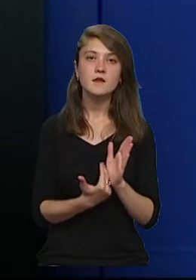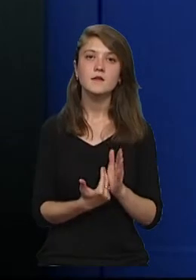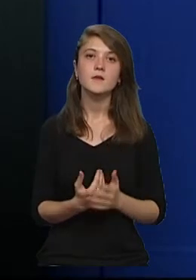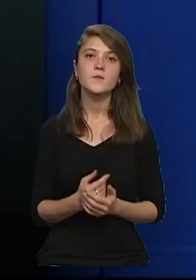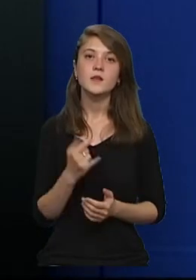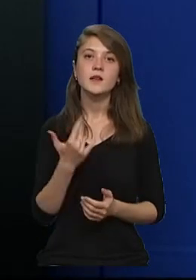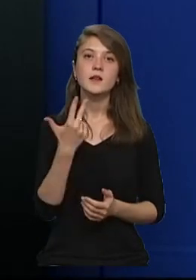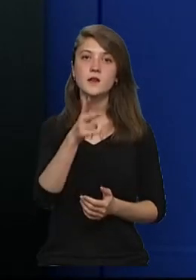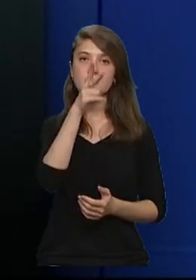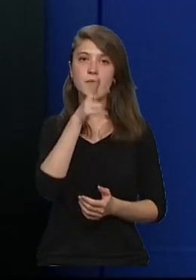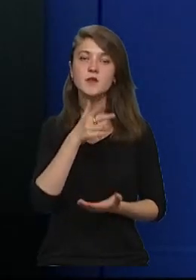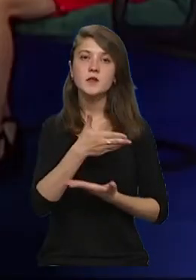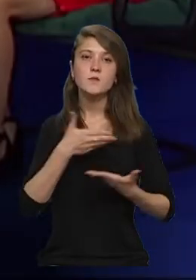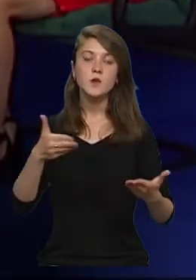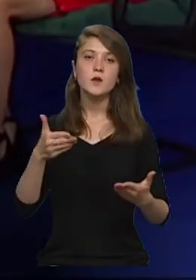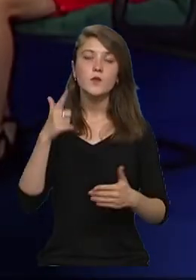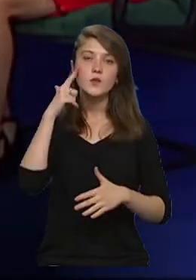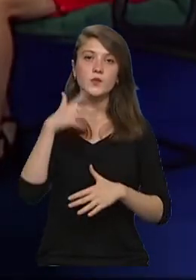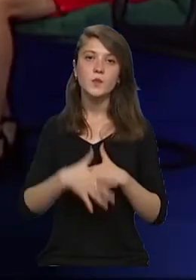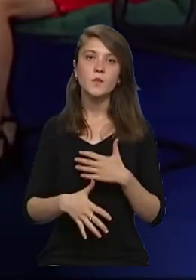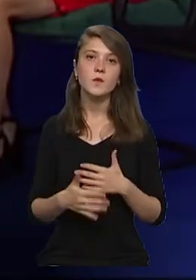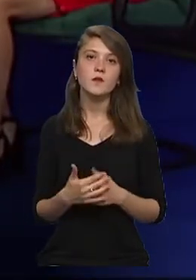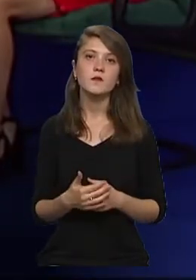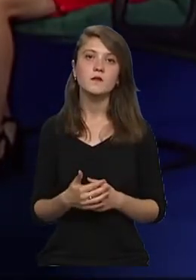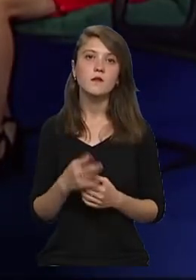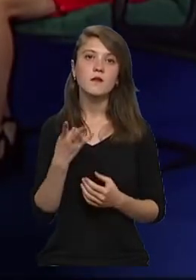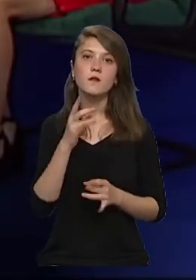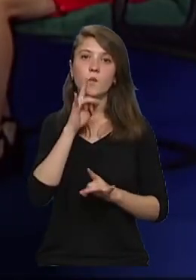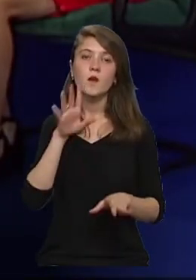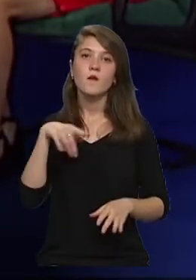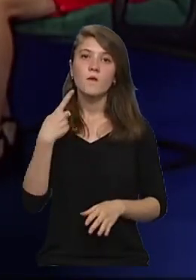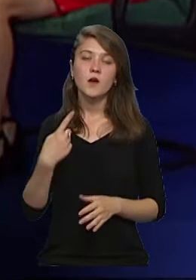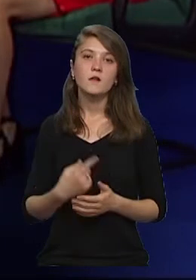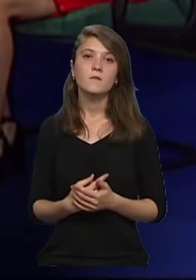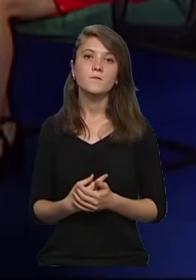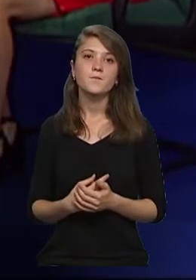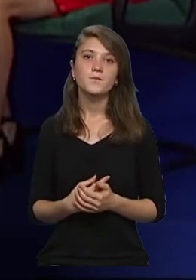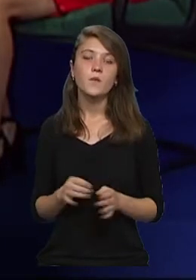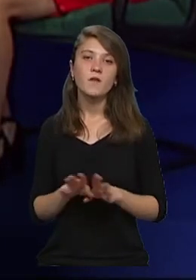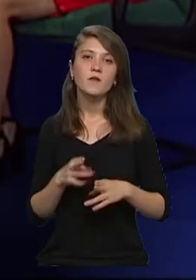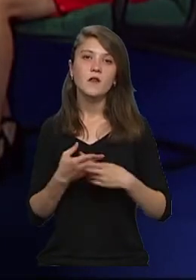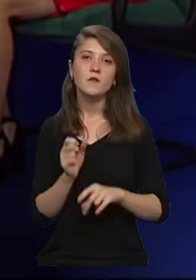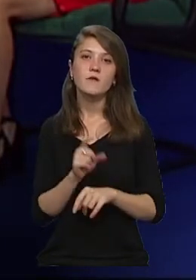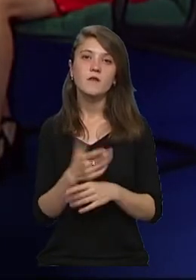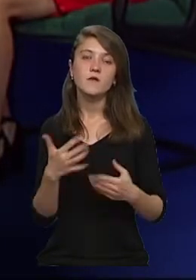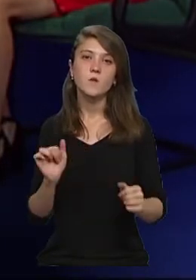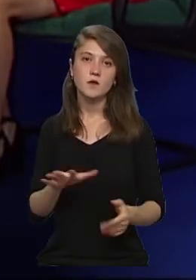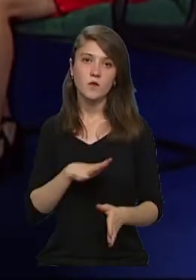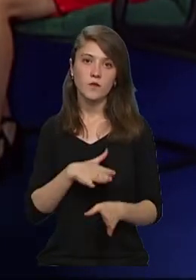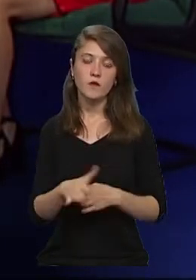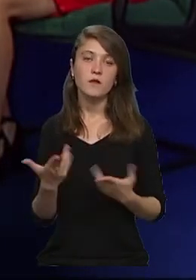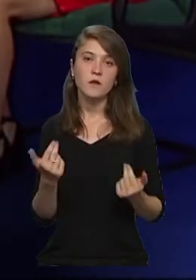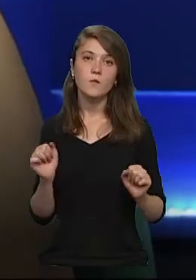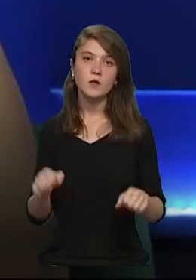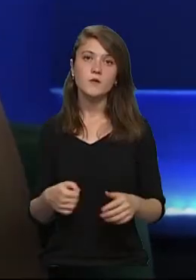за 3 місяці ми розуміємо, що це, ну, не будемо казати, що вже... Певні технічні завдання вже можна було виконати. Можна, так.